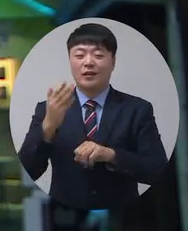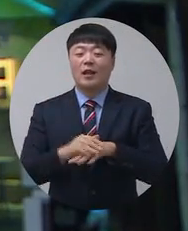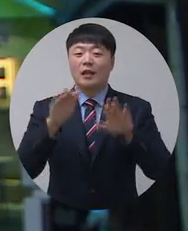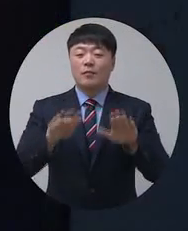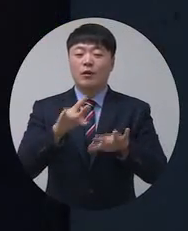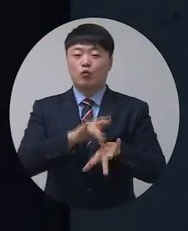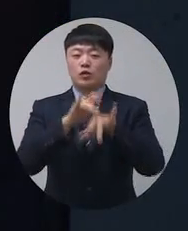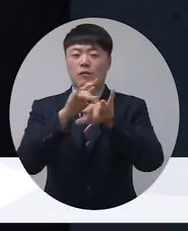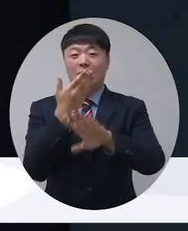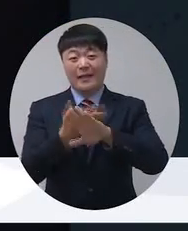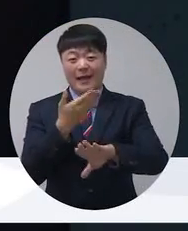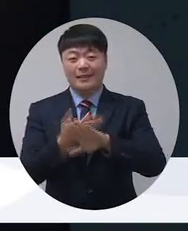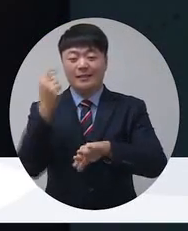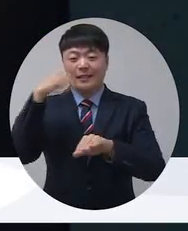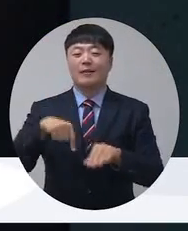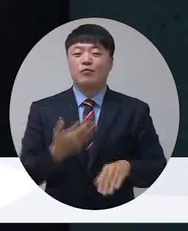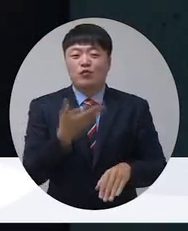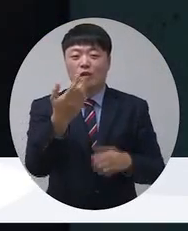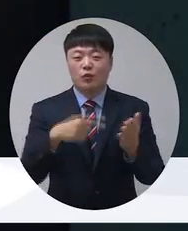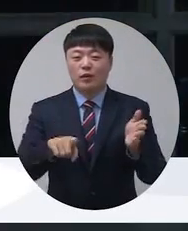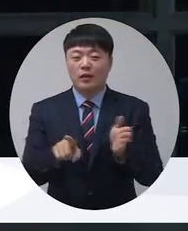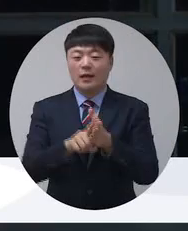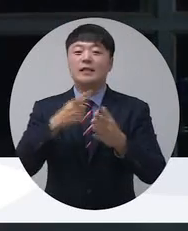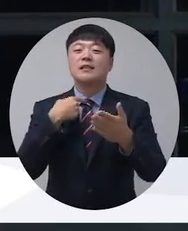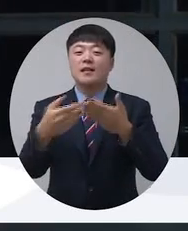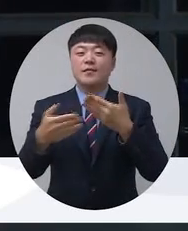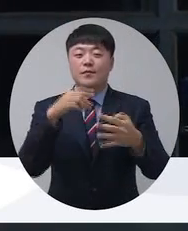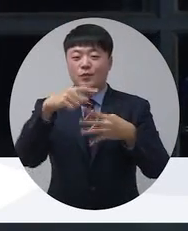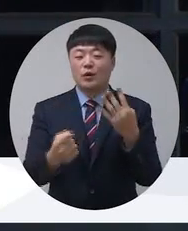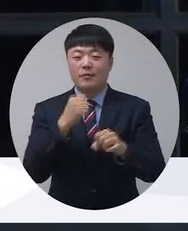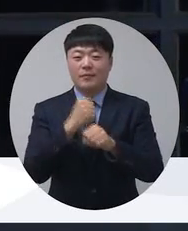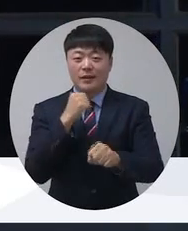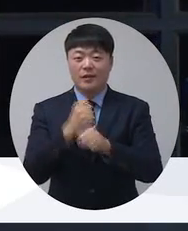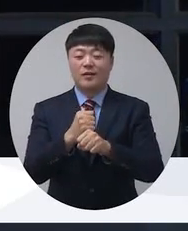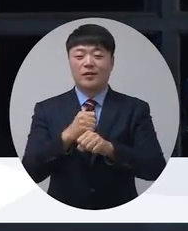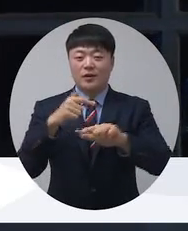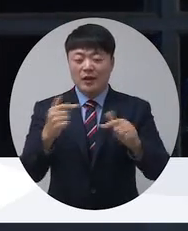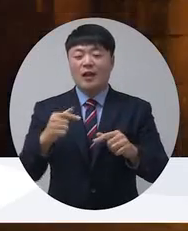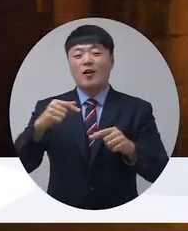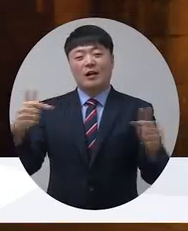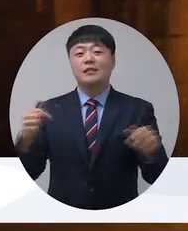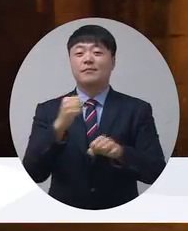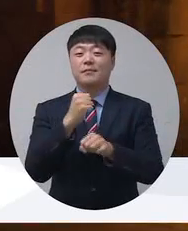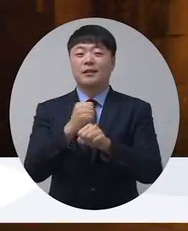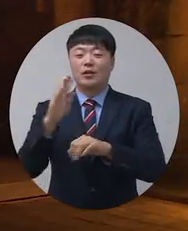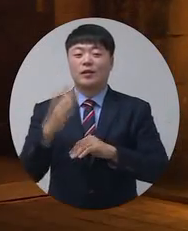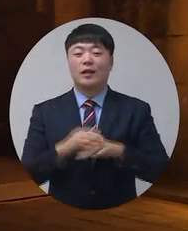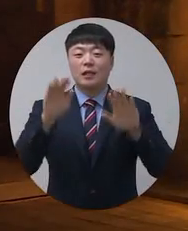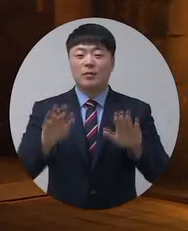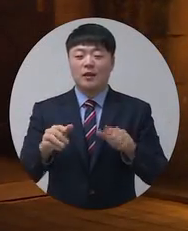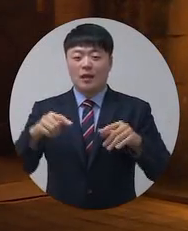축제와 차별화된 재미를 더하기 위해 공연과 체험 프로그램 위주로 더욱 다채롭게 이뤄졌습니다.